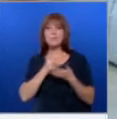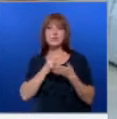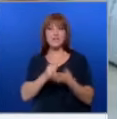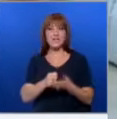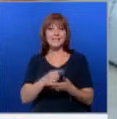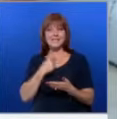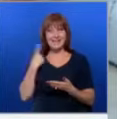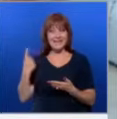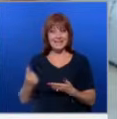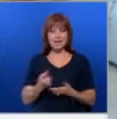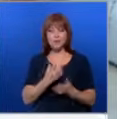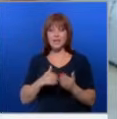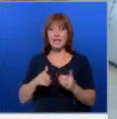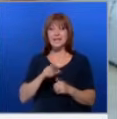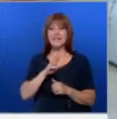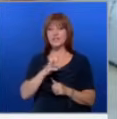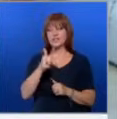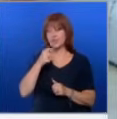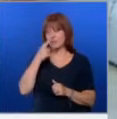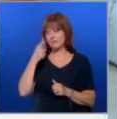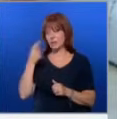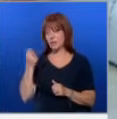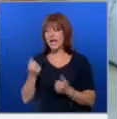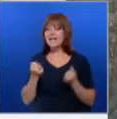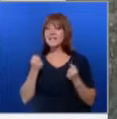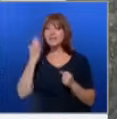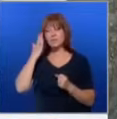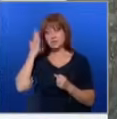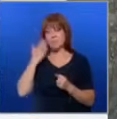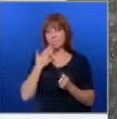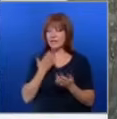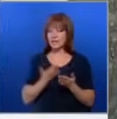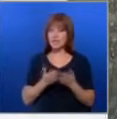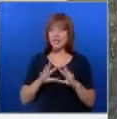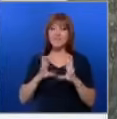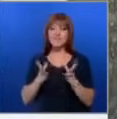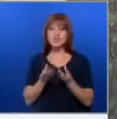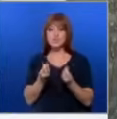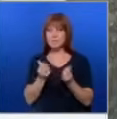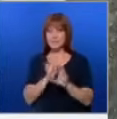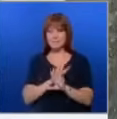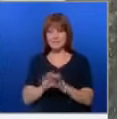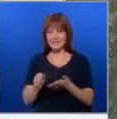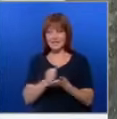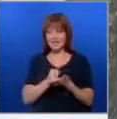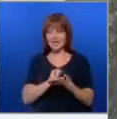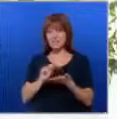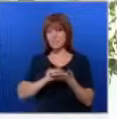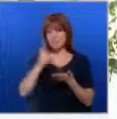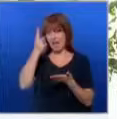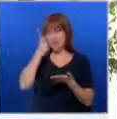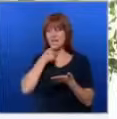за цялата година е малко над 36 милиона лева. От Здравното министерство предложиха всички безплатни медикаменти да се изписват на една